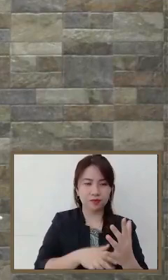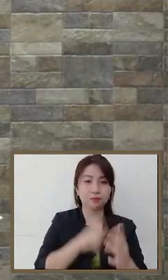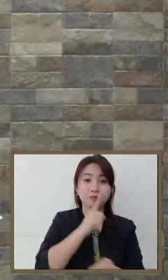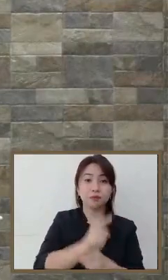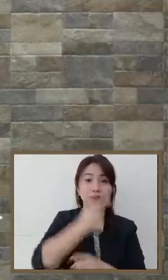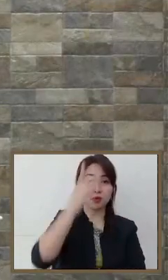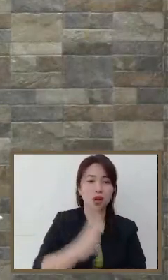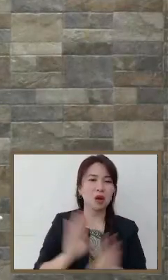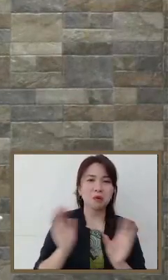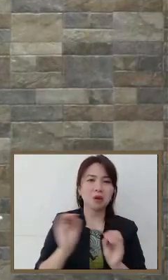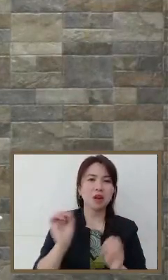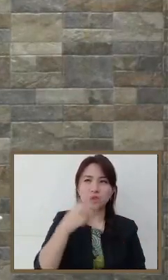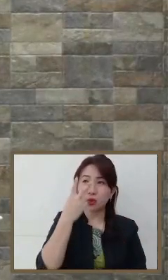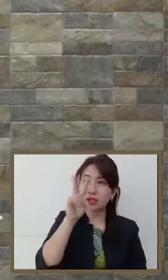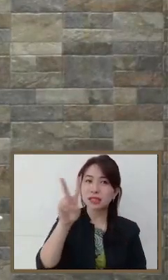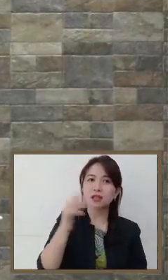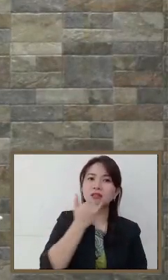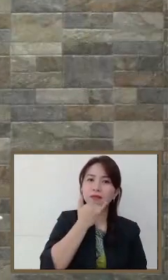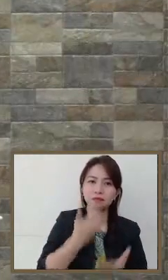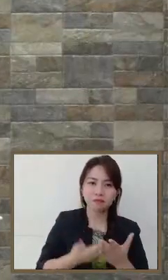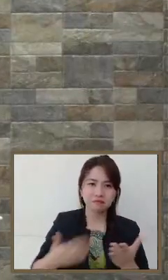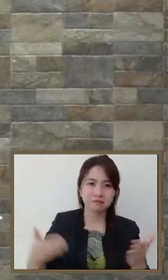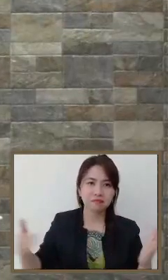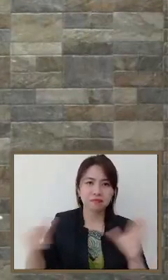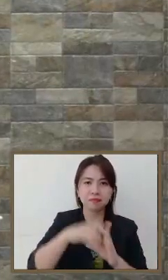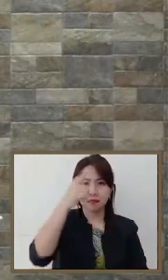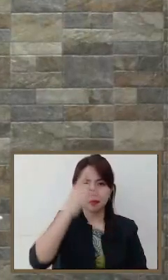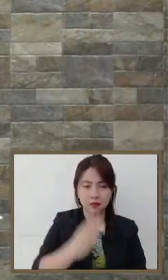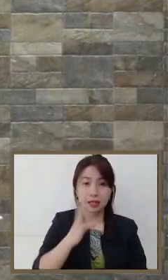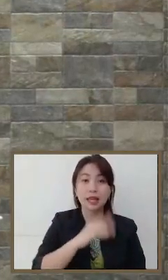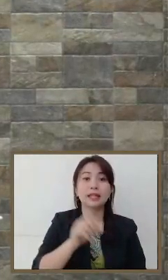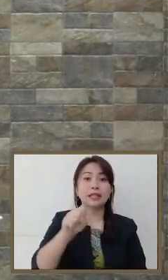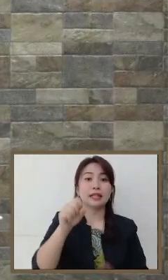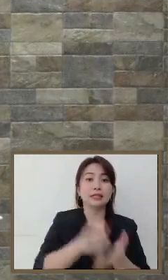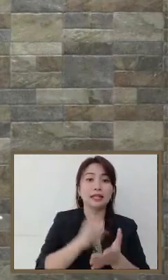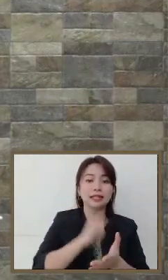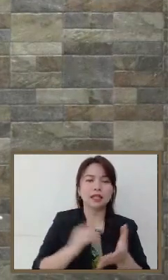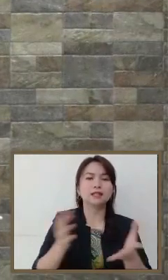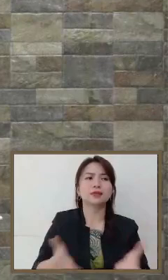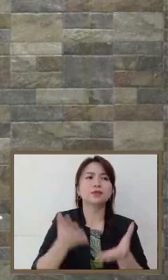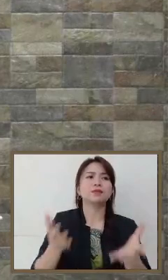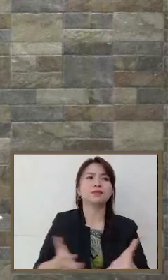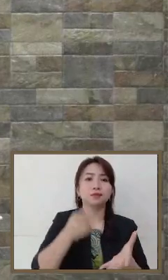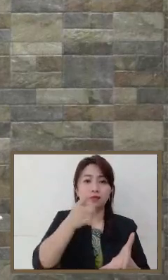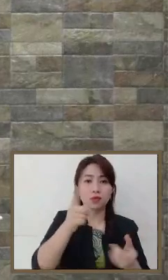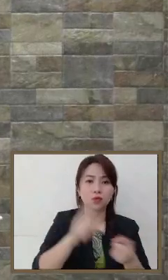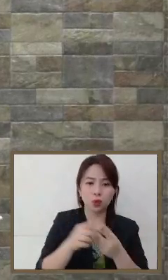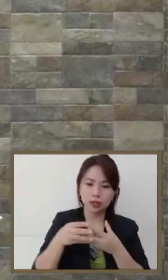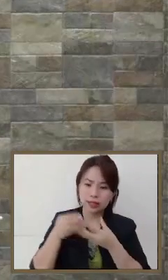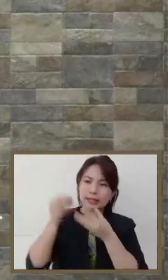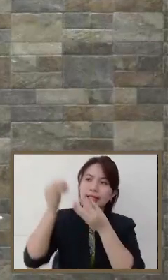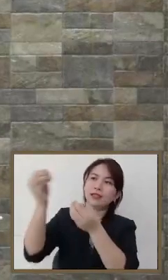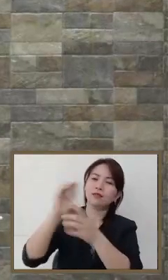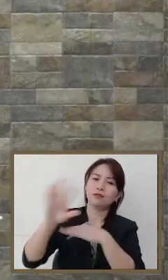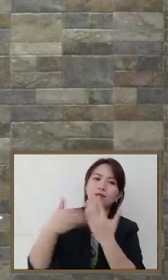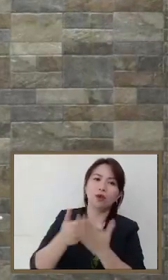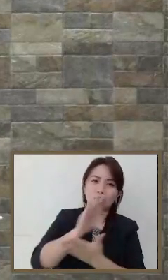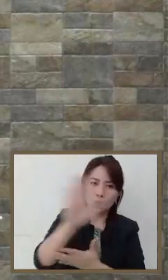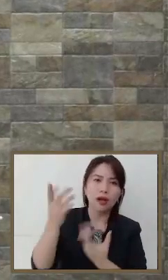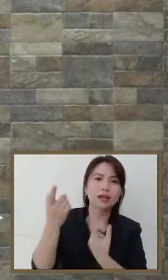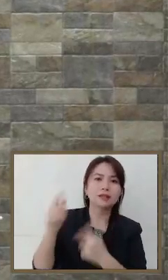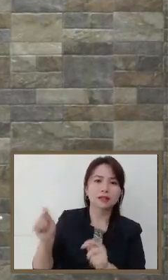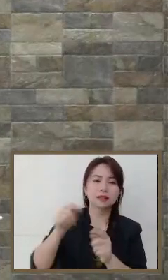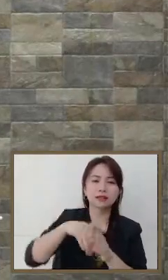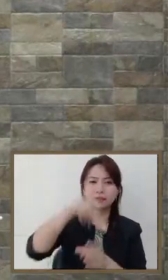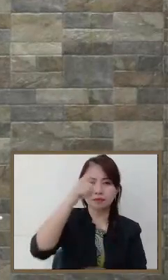kang makikitang kapintasan sa Diyos at yan ang mag-push sa iyo upang ibigay mo ang buo mong tiwala sa Diyos trust in the lord